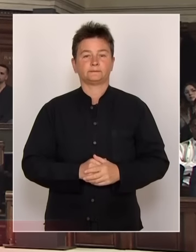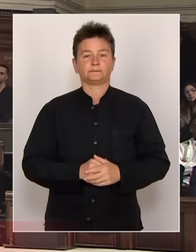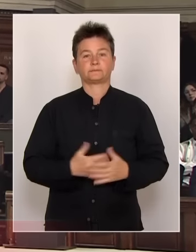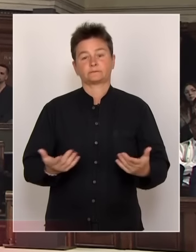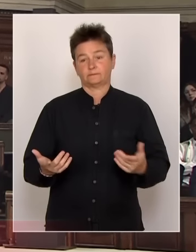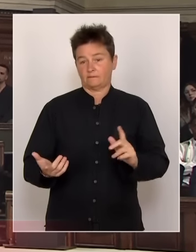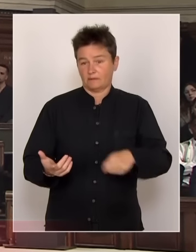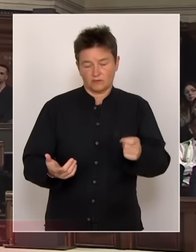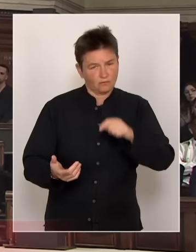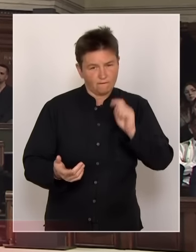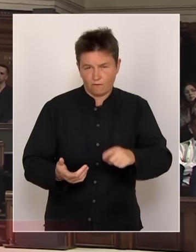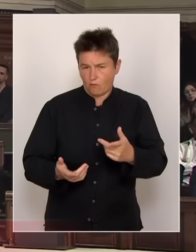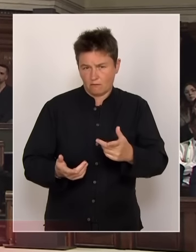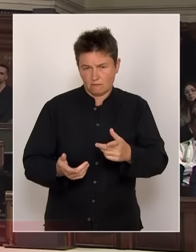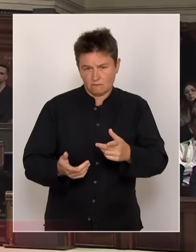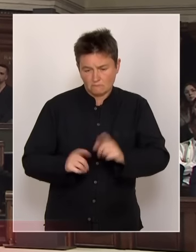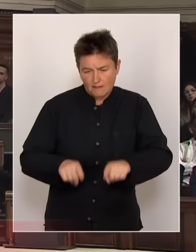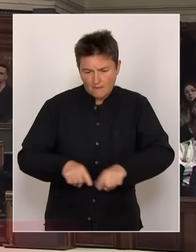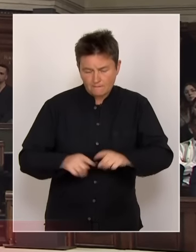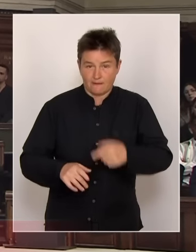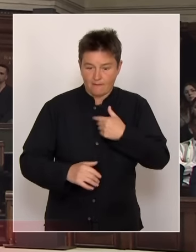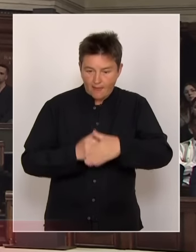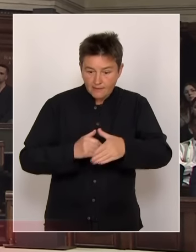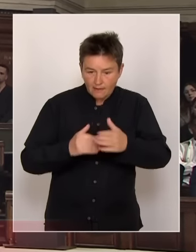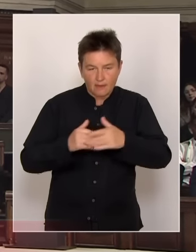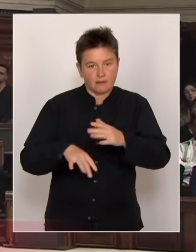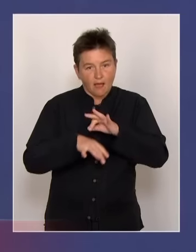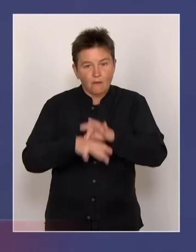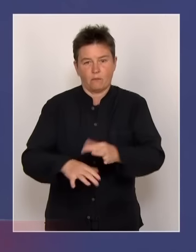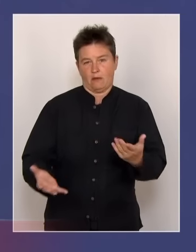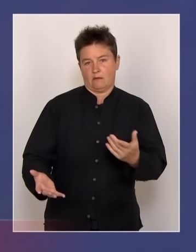et sans cesse de relever notre aide et d'accompagner. Simplement,